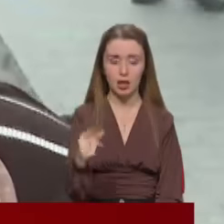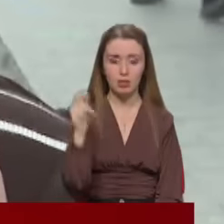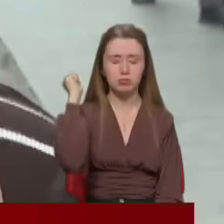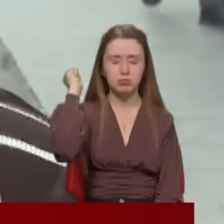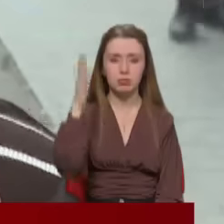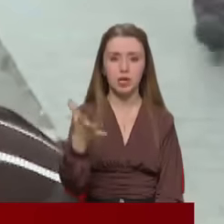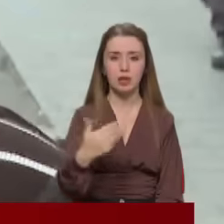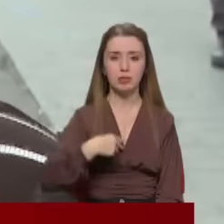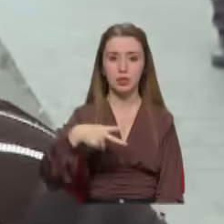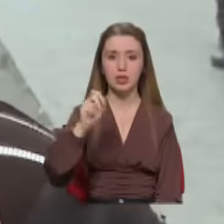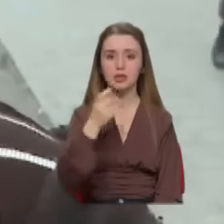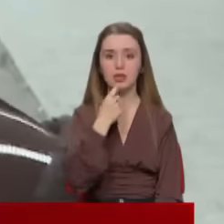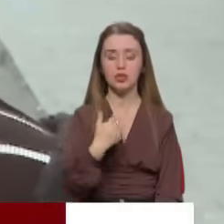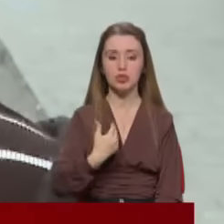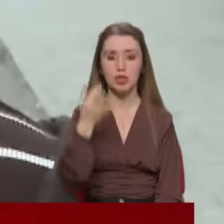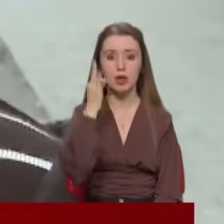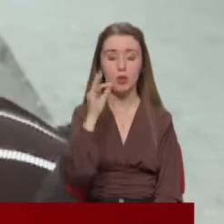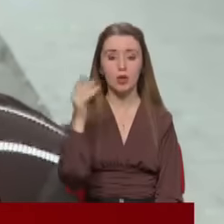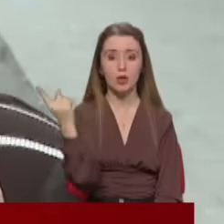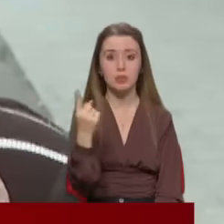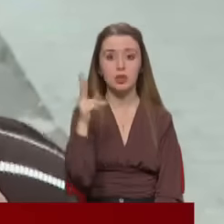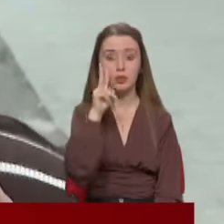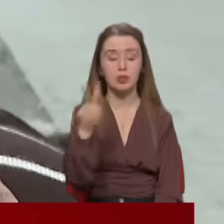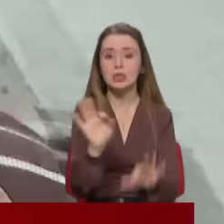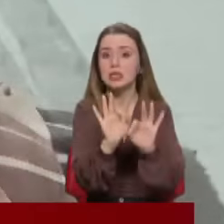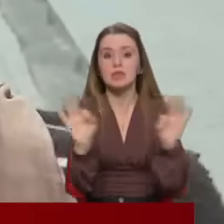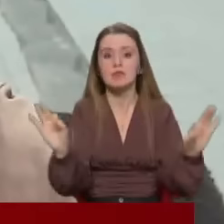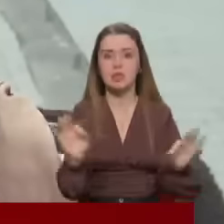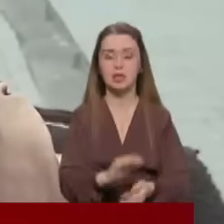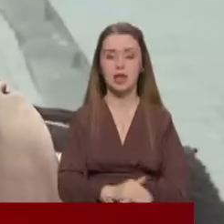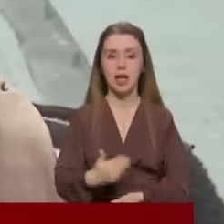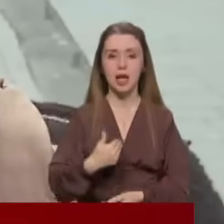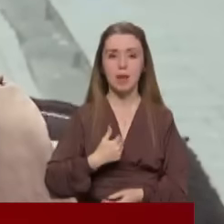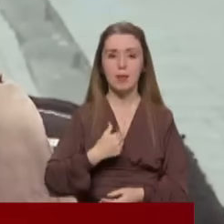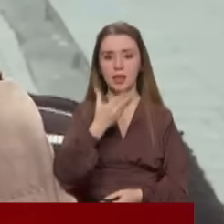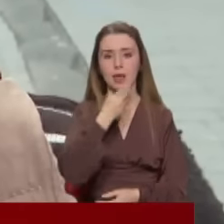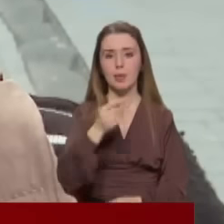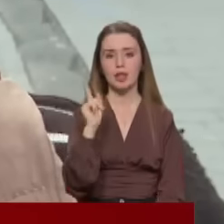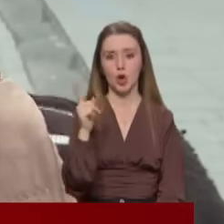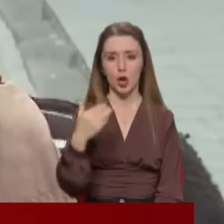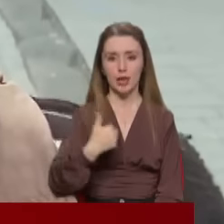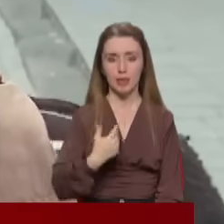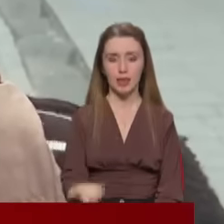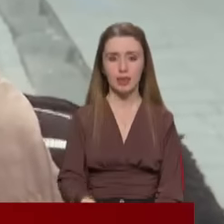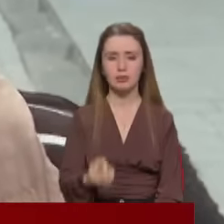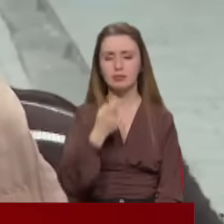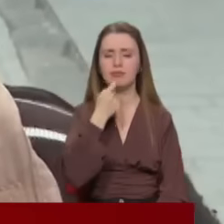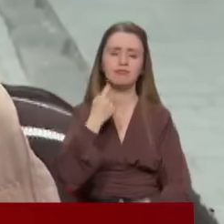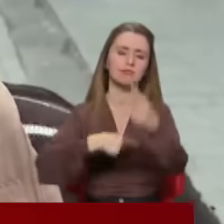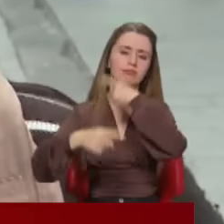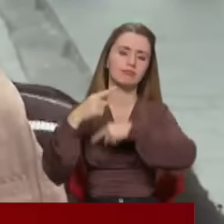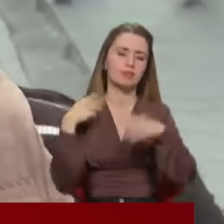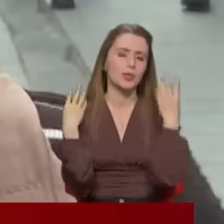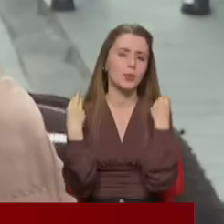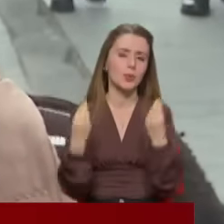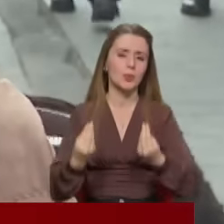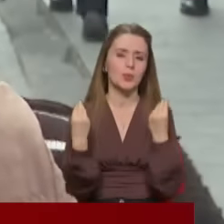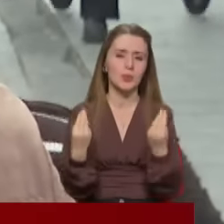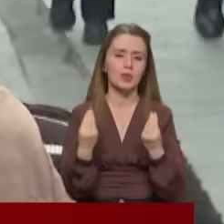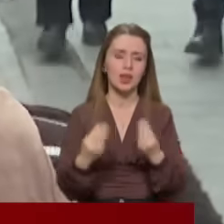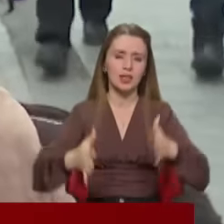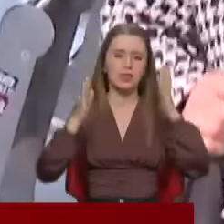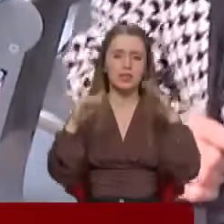ya? Ben 80 yaşına geldim, böyle bir durum hiç yaşamadık ya. Ben emekli öğretmenim. Ne güzel yıllardı onlar. Çok arıyorum.